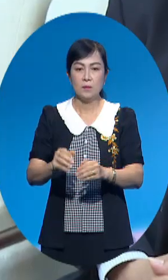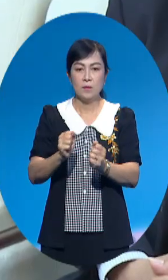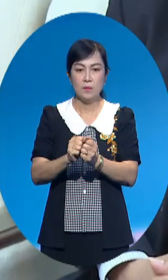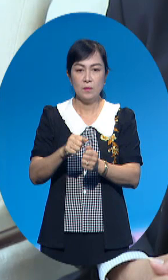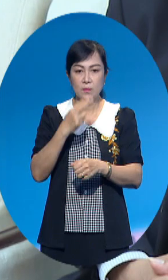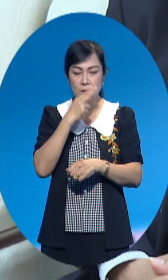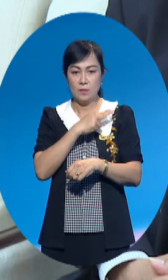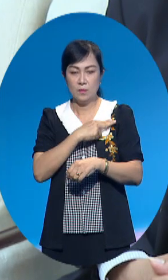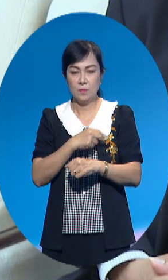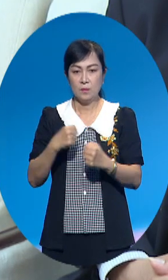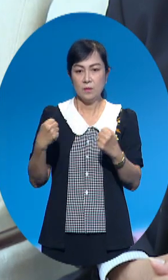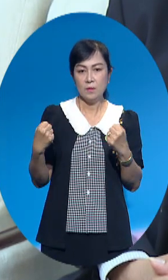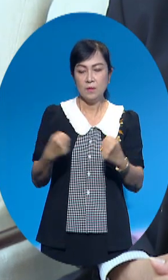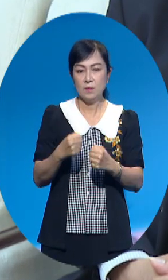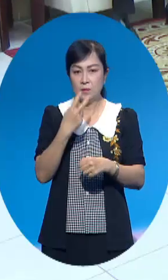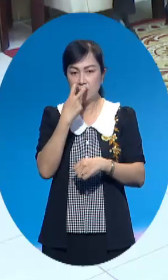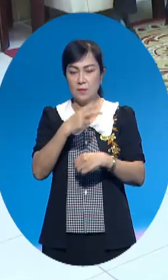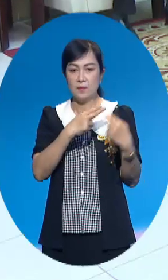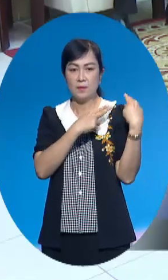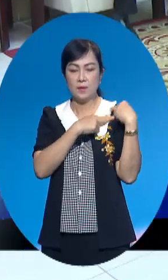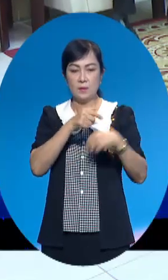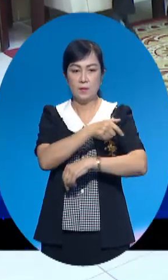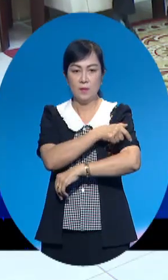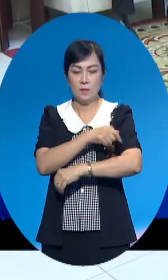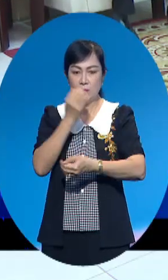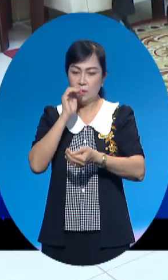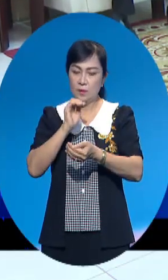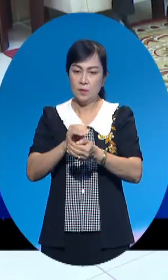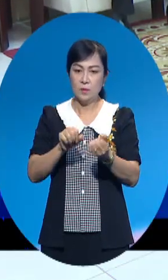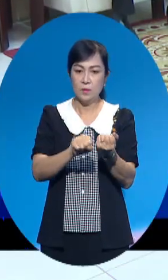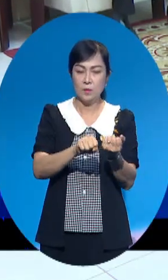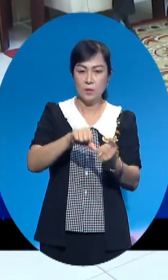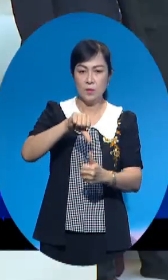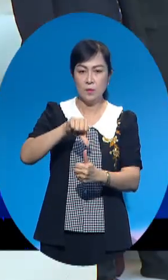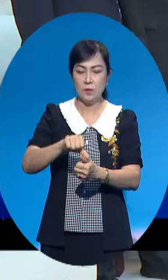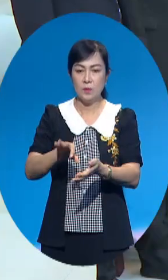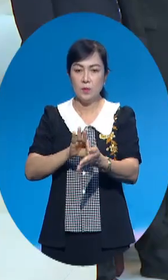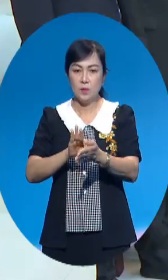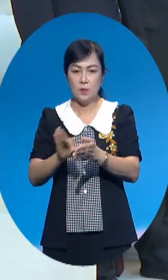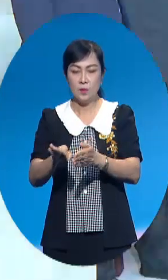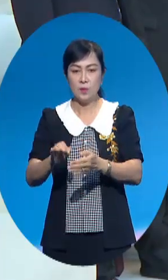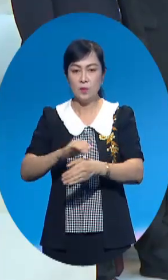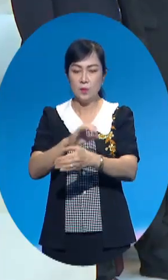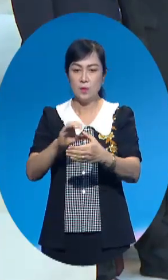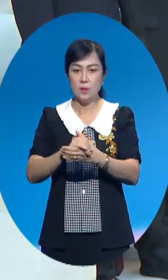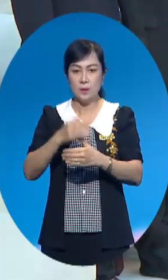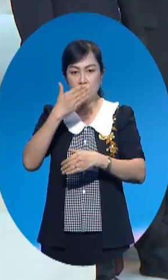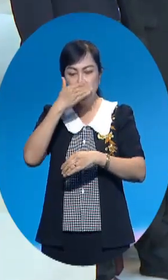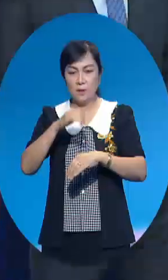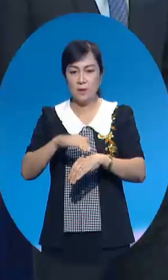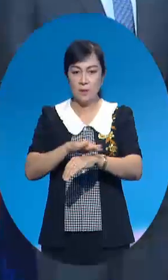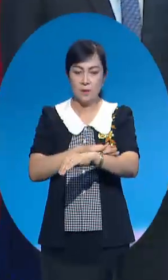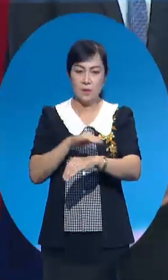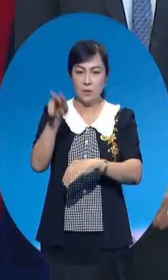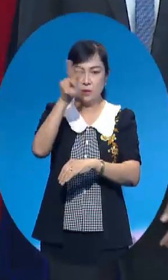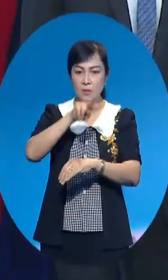bạn Việt Nam làm hết sức mình coi đây là nhiệm vụ bảo vệ gìn giữ thúc đẩy mối quan hệ hữu nghị truyền thống tình đoàn kết đặc biệt Lào